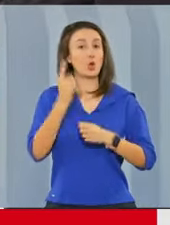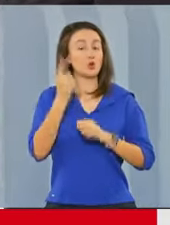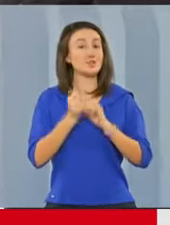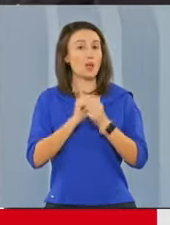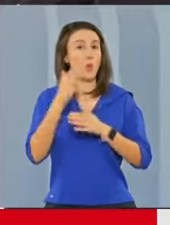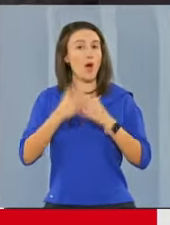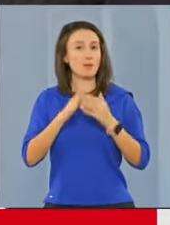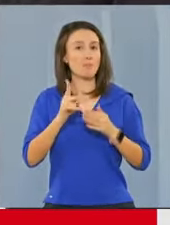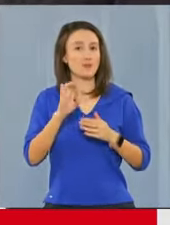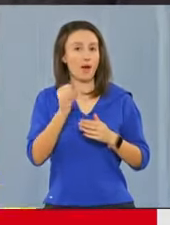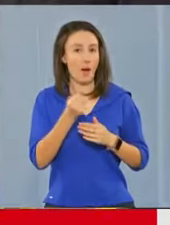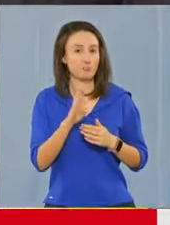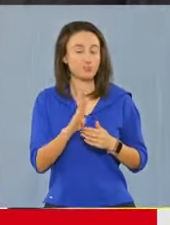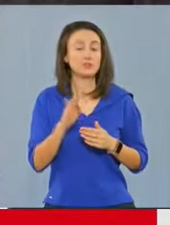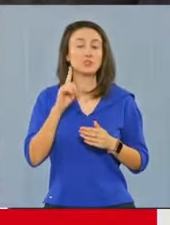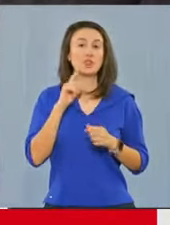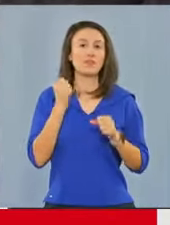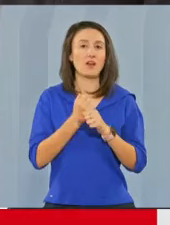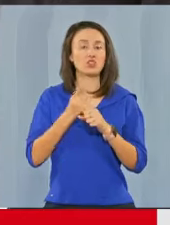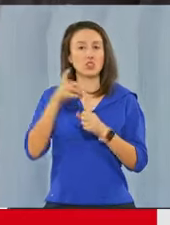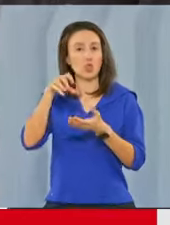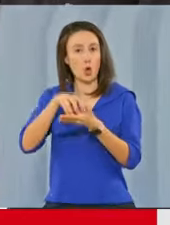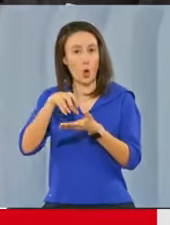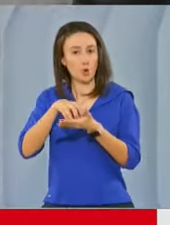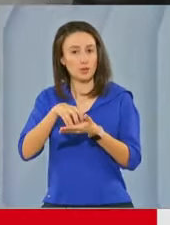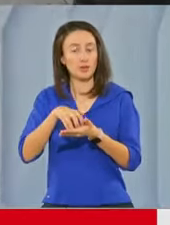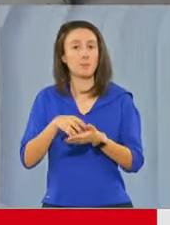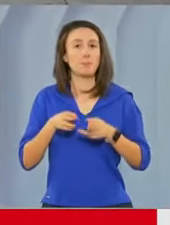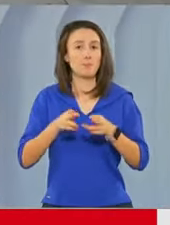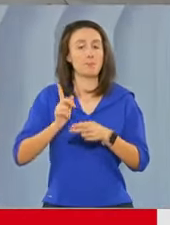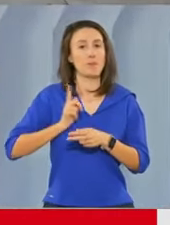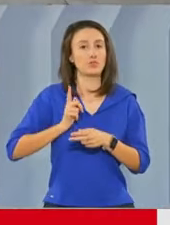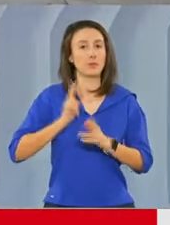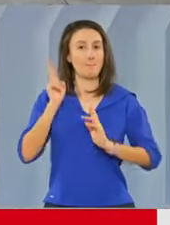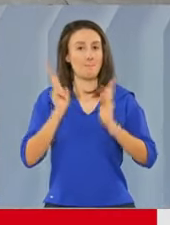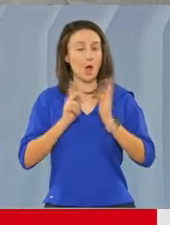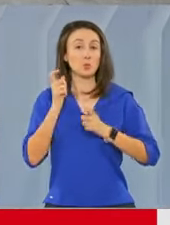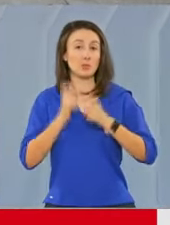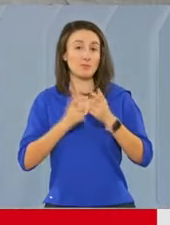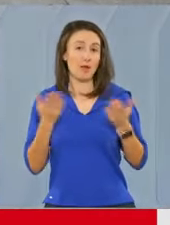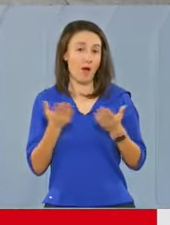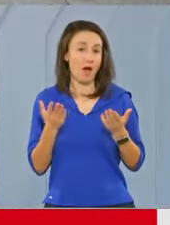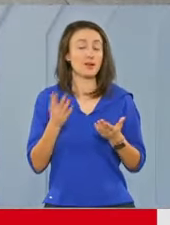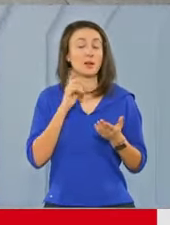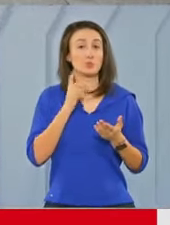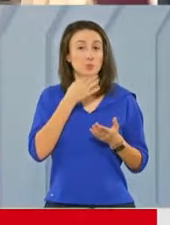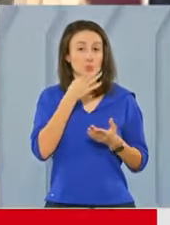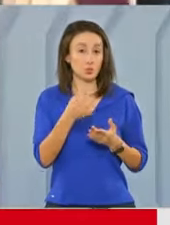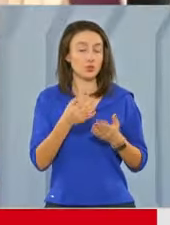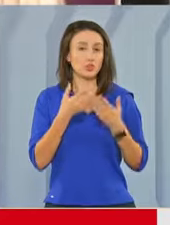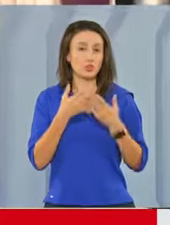sau gării Basarab și crearea acelor locuri pietonale sau parcuri despre care ai punctat